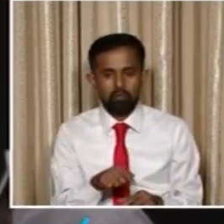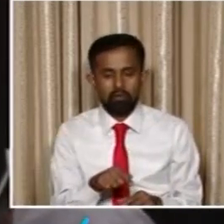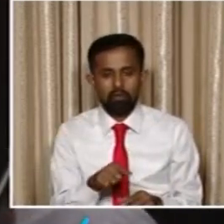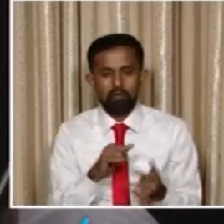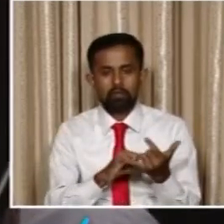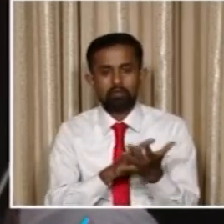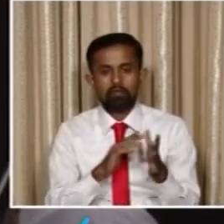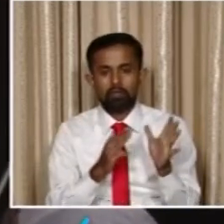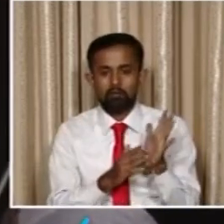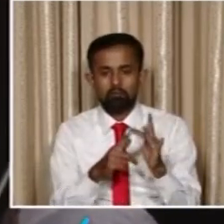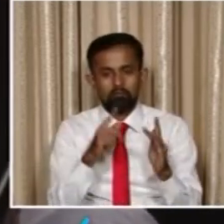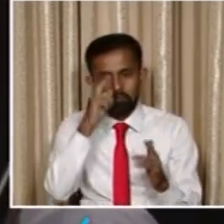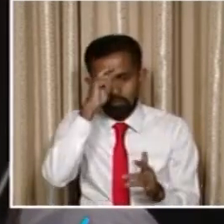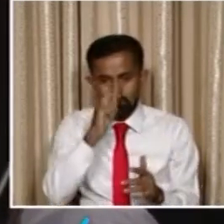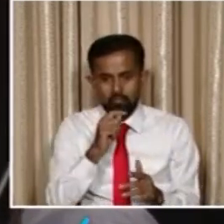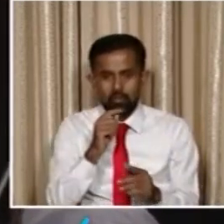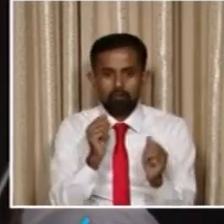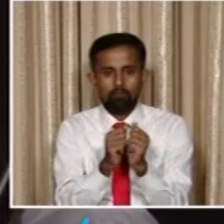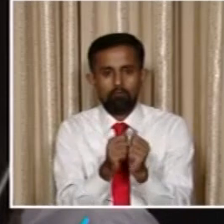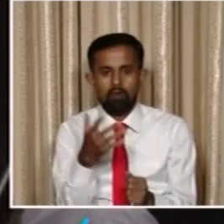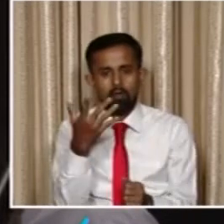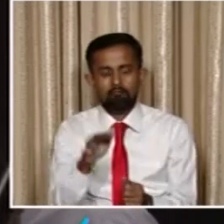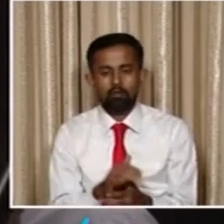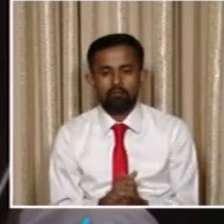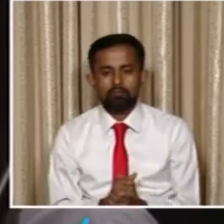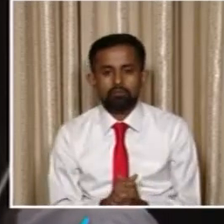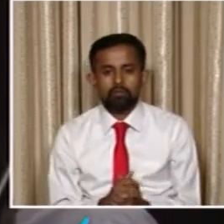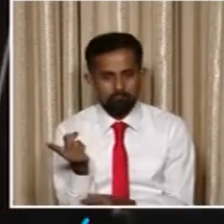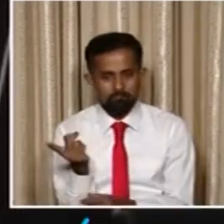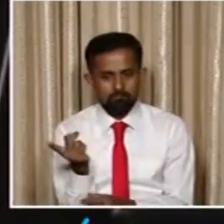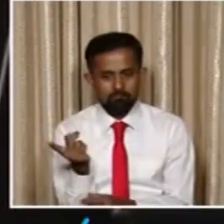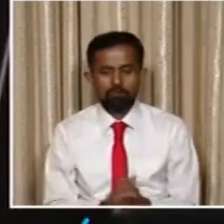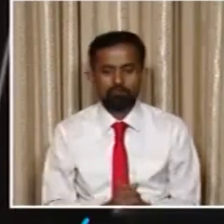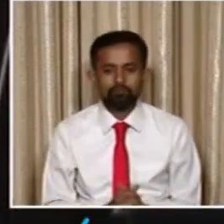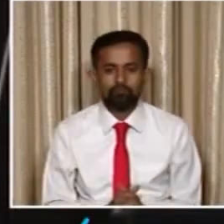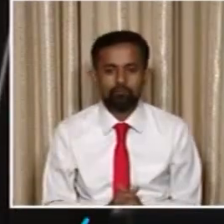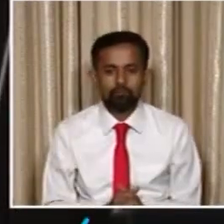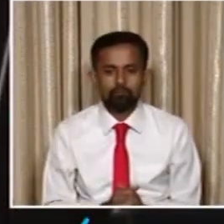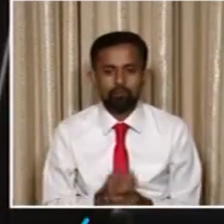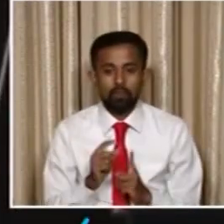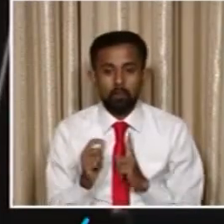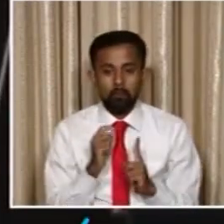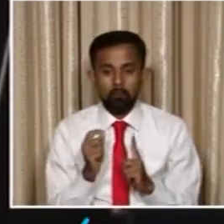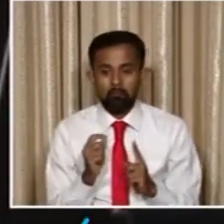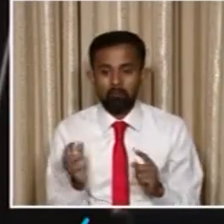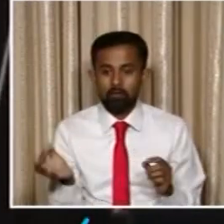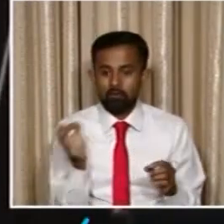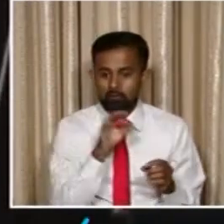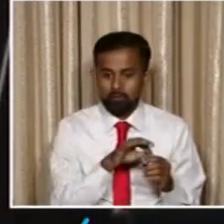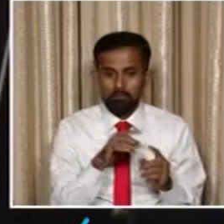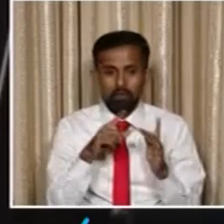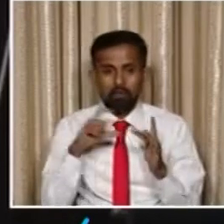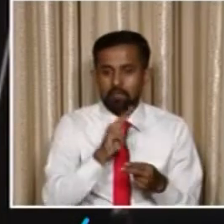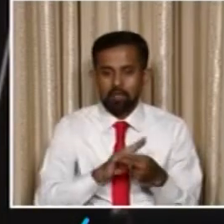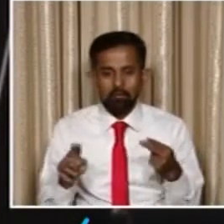සම්මිසිල්ල මහත්තයා ගැන කතා කරපුවම යම් කිසි වැඩ කොටසක් එතවත් කරලා තියෙනවා. අපි ඒක නැහැ කියන්නේ. හැබැයි මේක පාර්ලිමේන්තුවට ගෙනෙල්ලා ICC